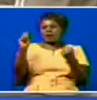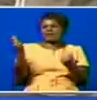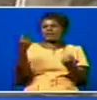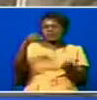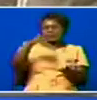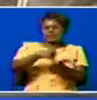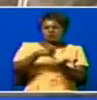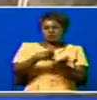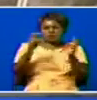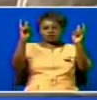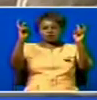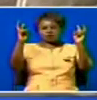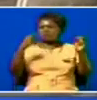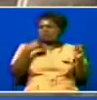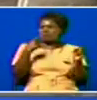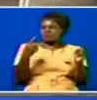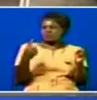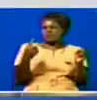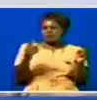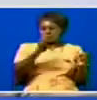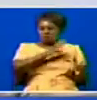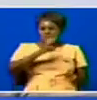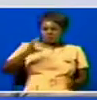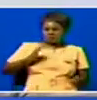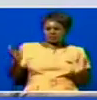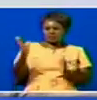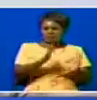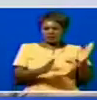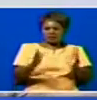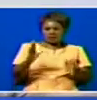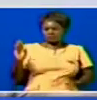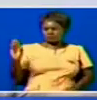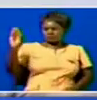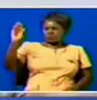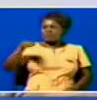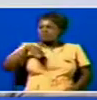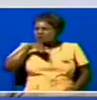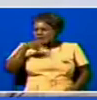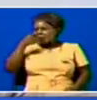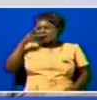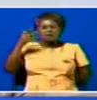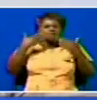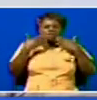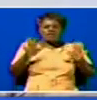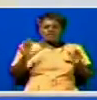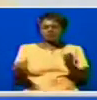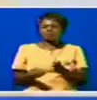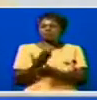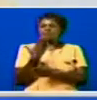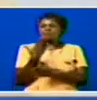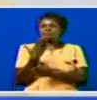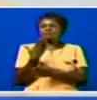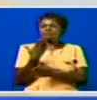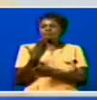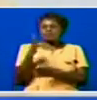miongoni mwa mambo mengine ilidokezwa kwamba tayari kamati ya maandalizi ya kuapisha Raila na Kalonzo imekwishabuniwa.